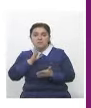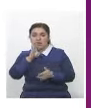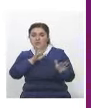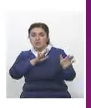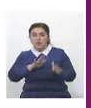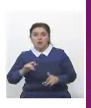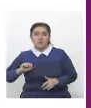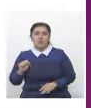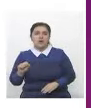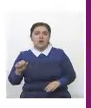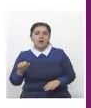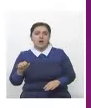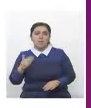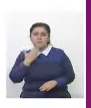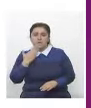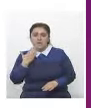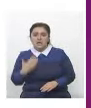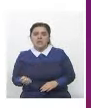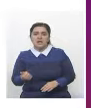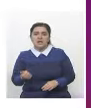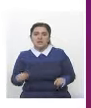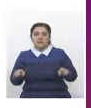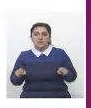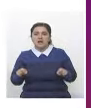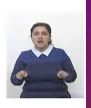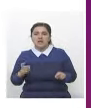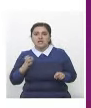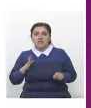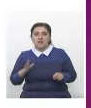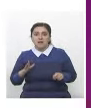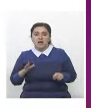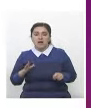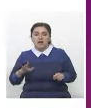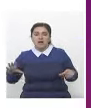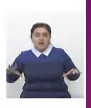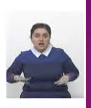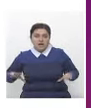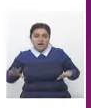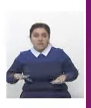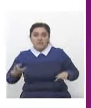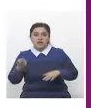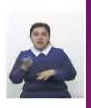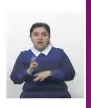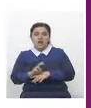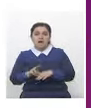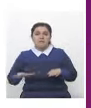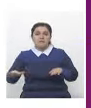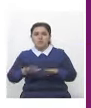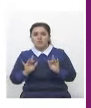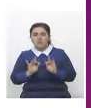снегу, друг милый, предадимся бегу нетерпеливого коня и навестим